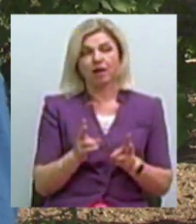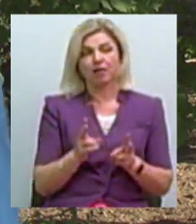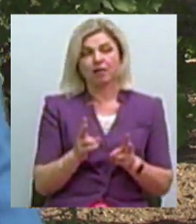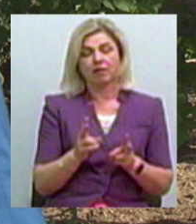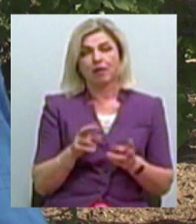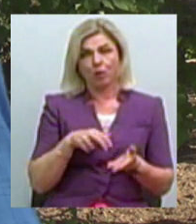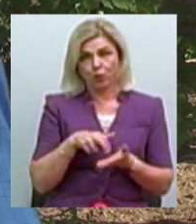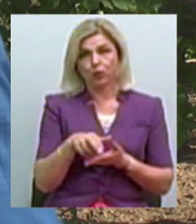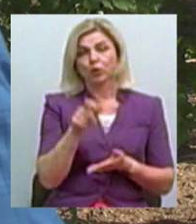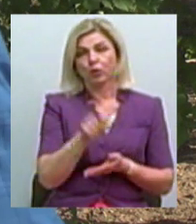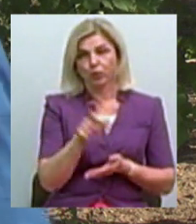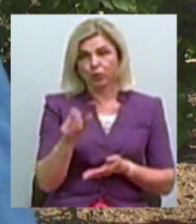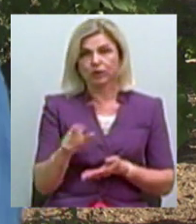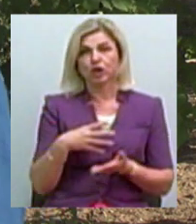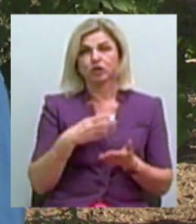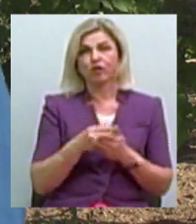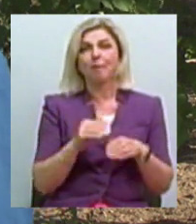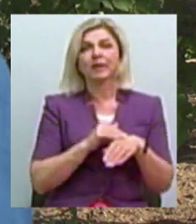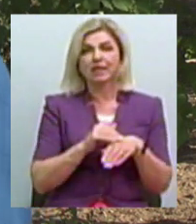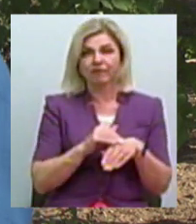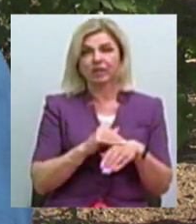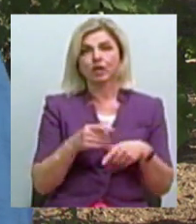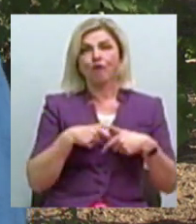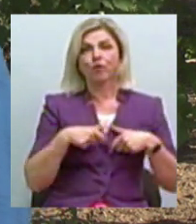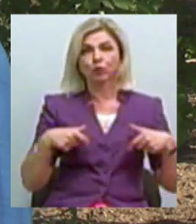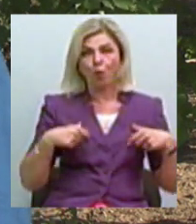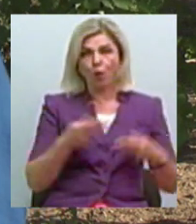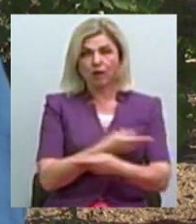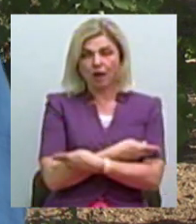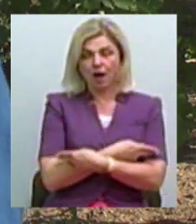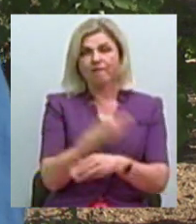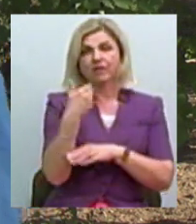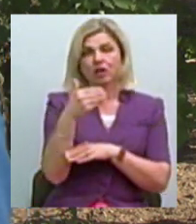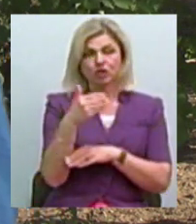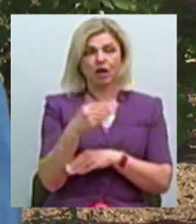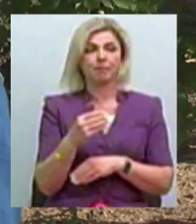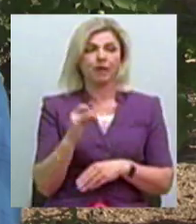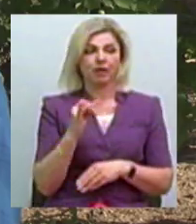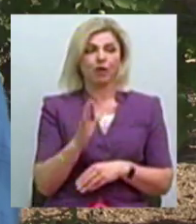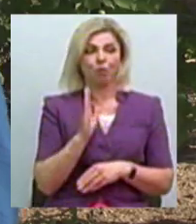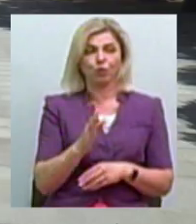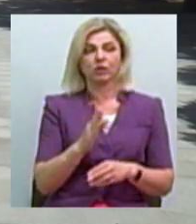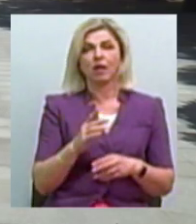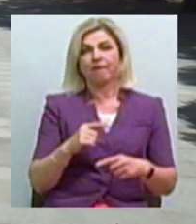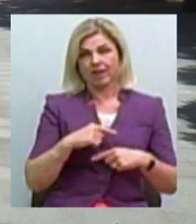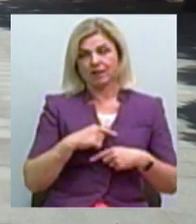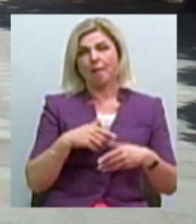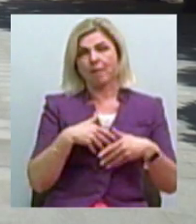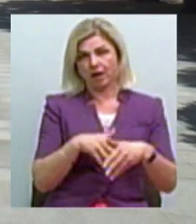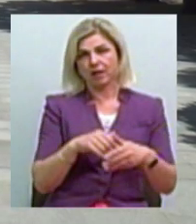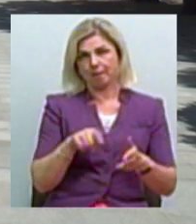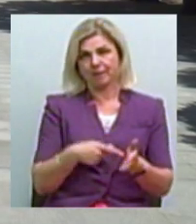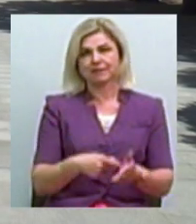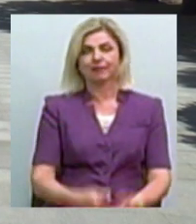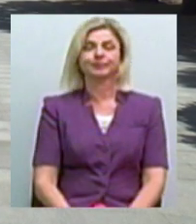пойдуть люди зі своїми прізвищами на футболках, з флажками. Тому це буде такий великий гала-парад міста. Світлана Кльосова,